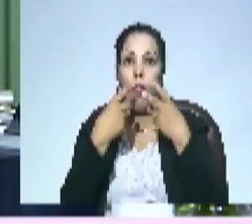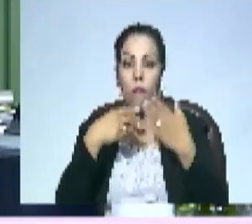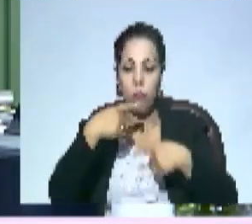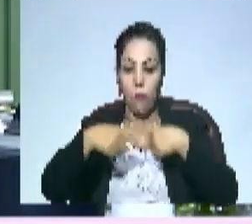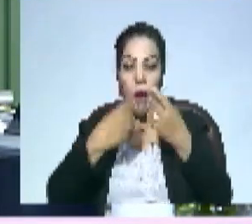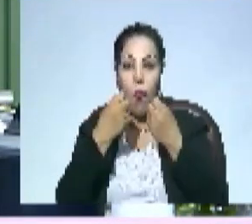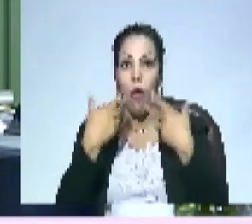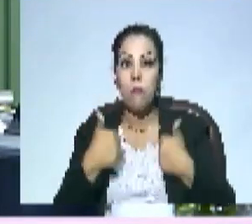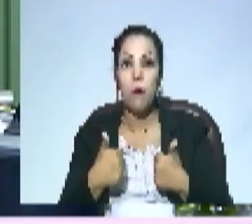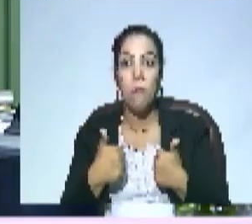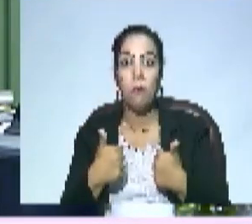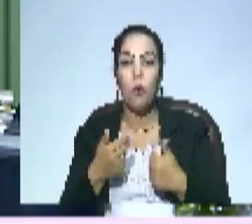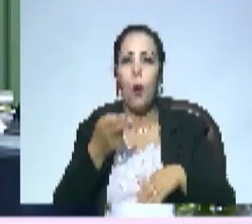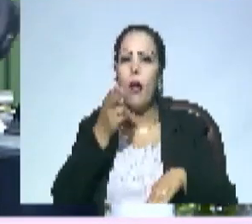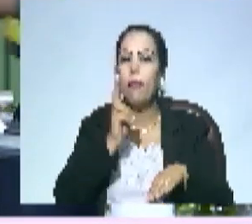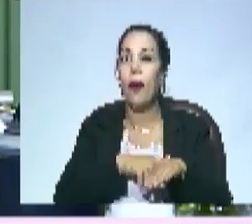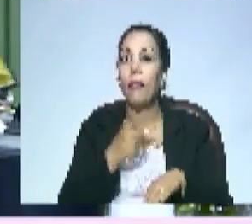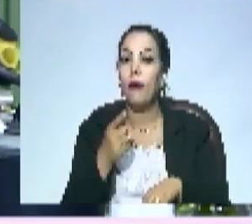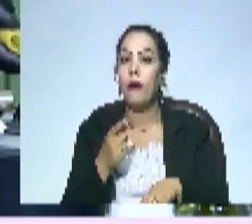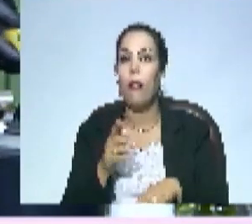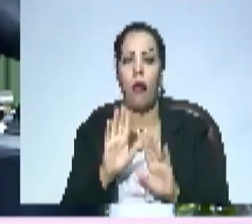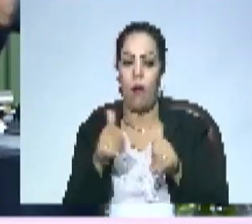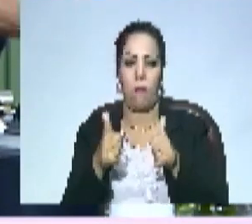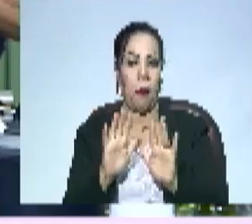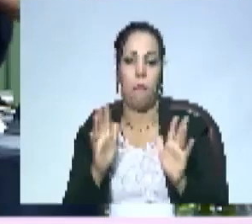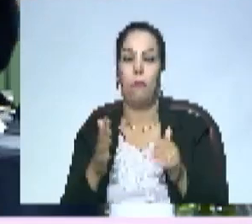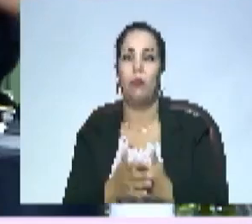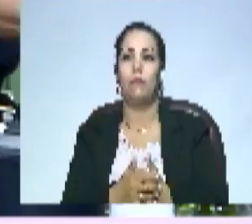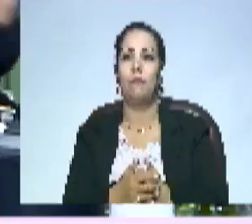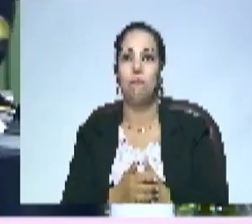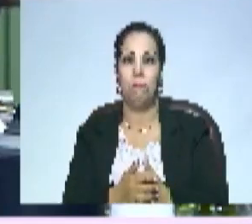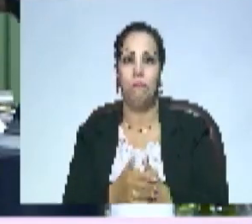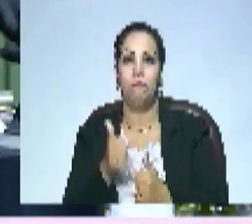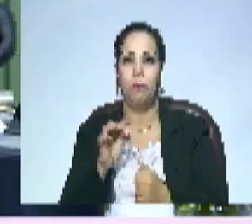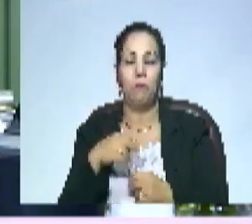يا شيف ولا هيحتاج تسويه تانيه لا خلاص كده كده